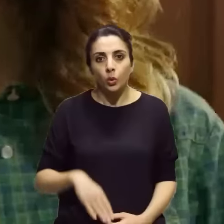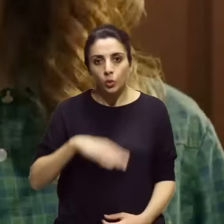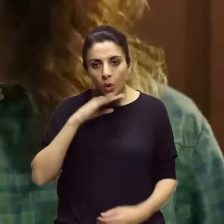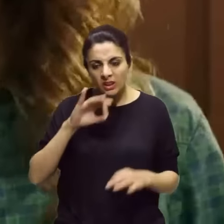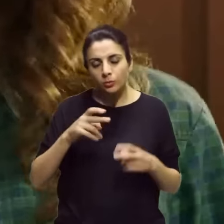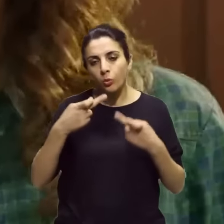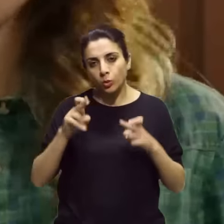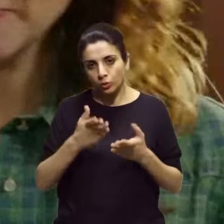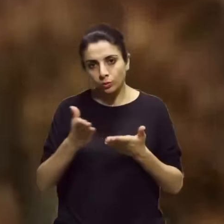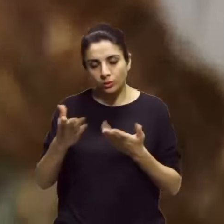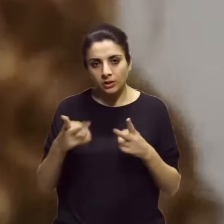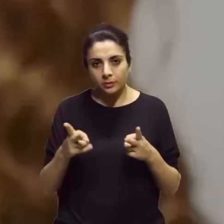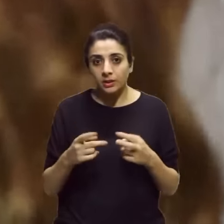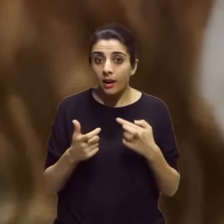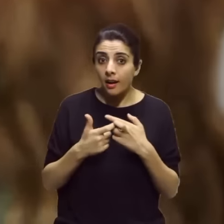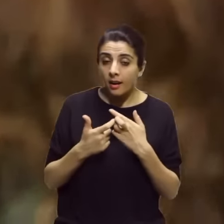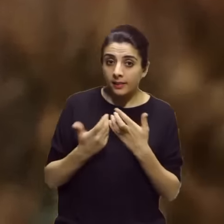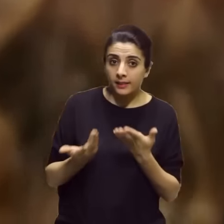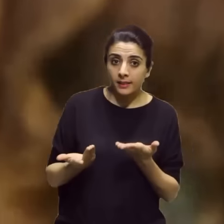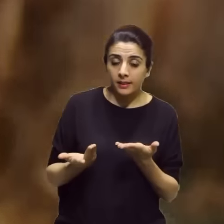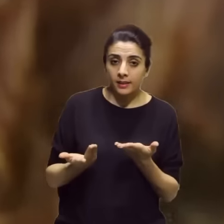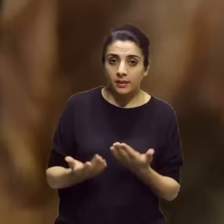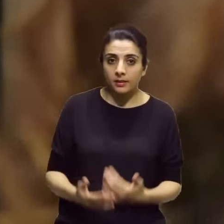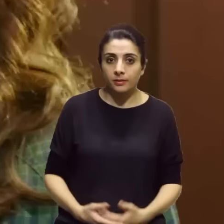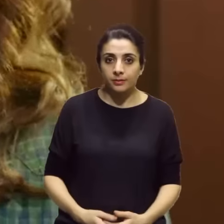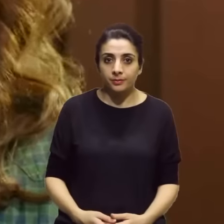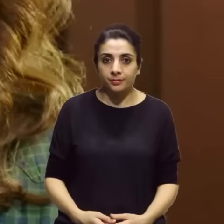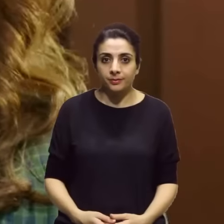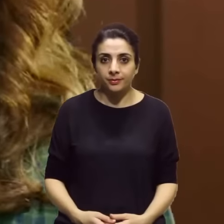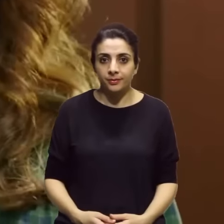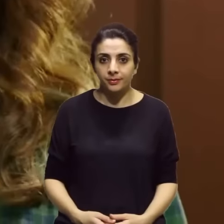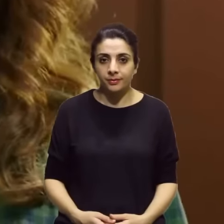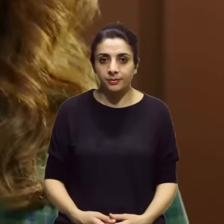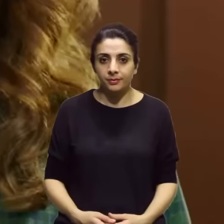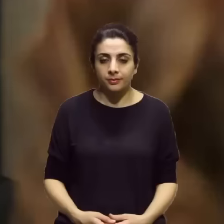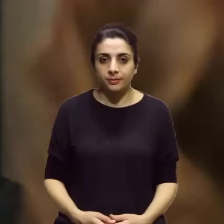Doluydu ama şimdi boş girebiliriz. Reyhan? Reyhan zoraki gülümsüyor.